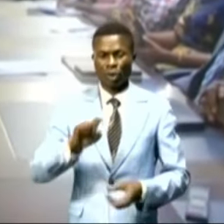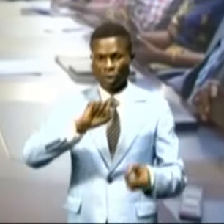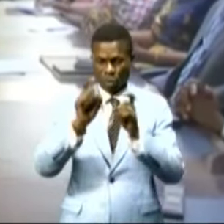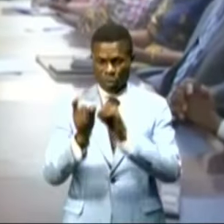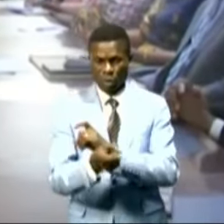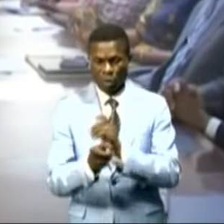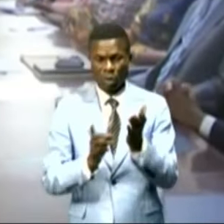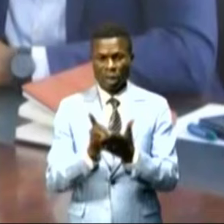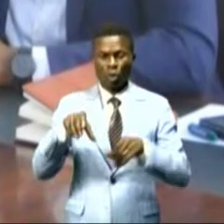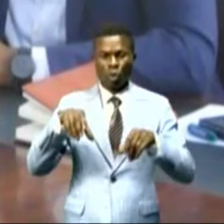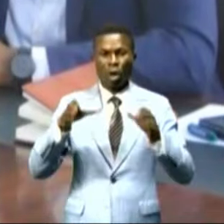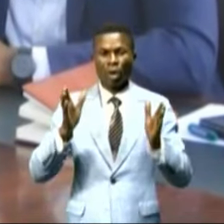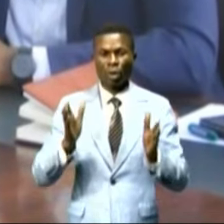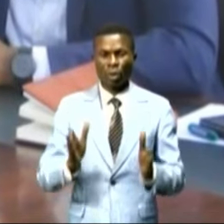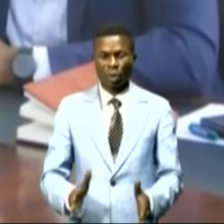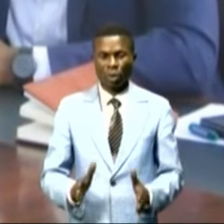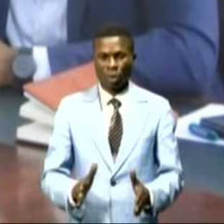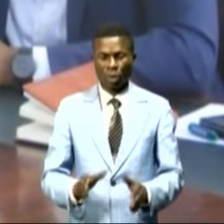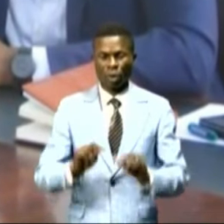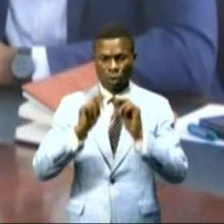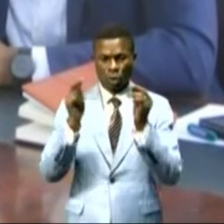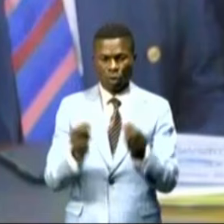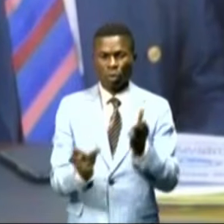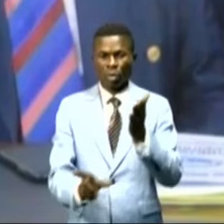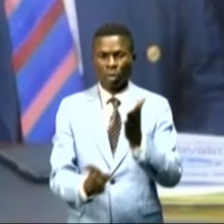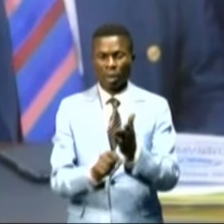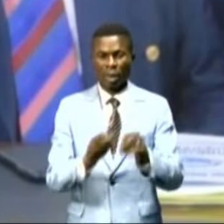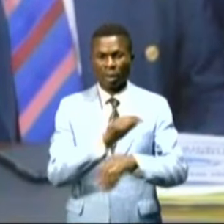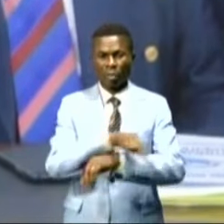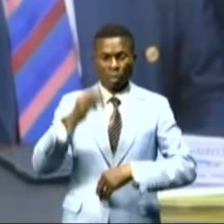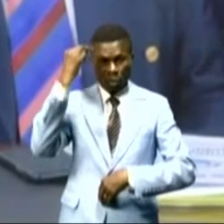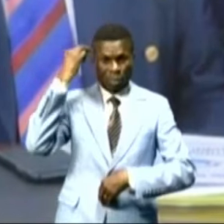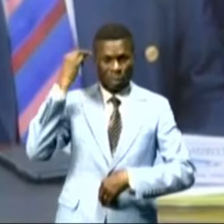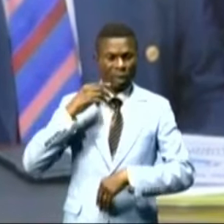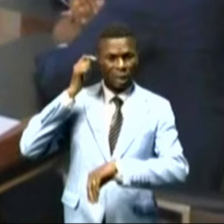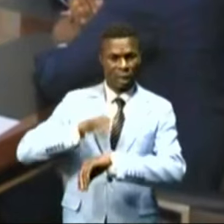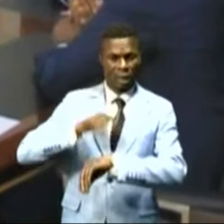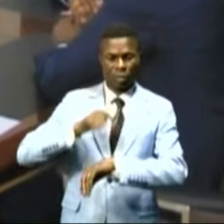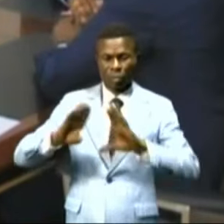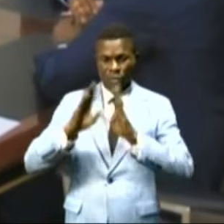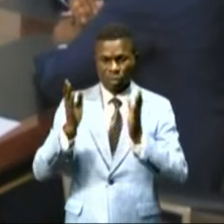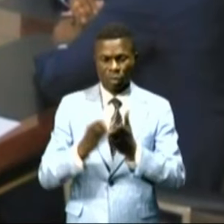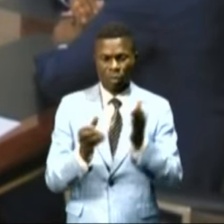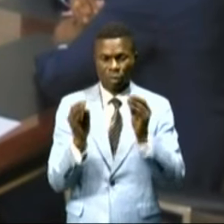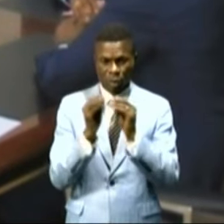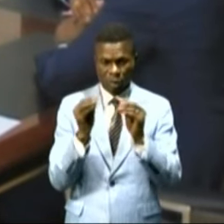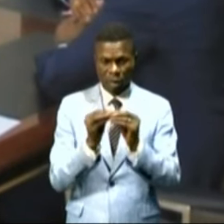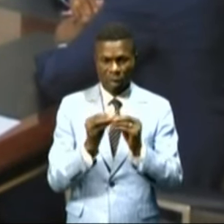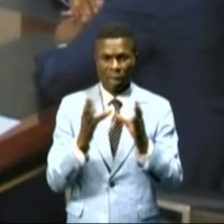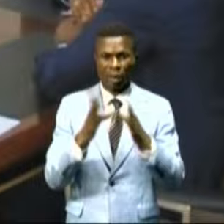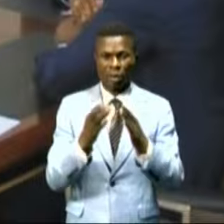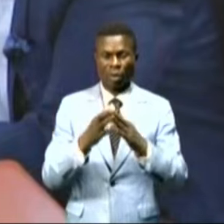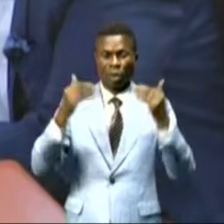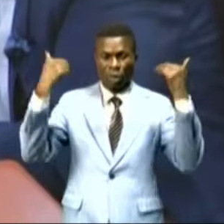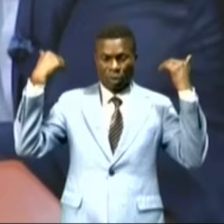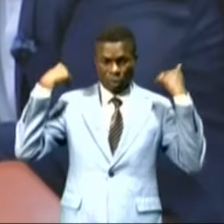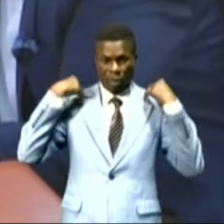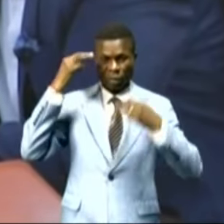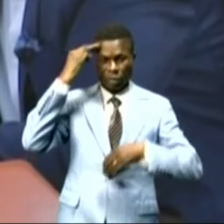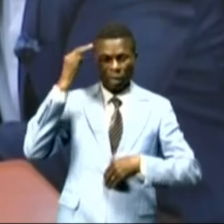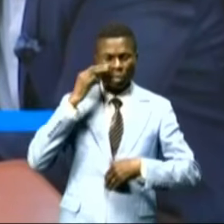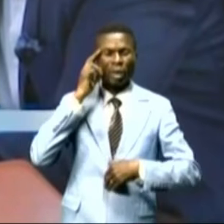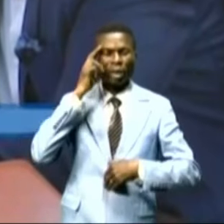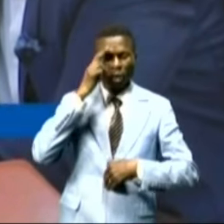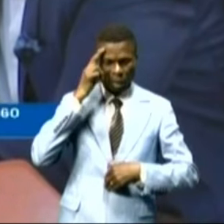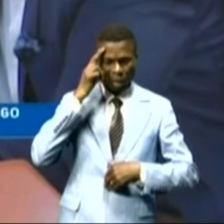droit congolais, commission technique du ministère de la Justice, et ses membres se sont retrouvés autour des gardes des Sceaux pour réfléchir